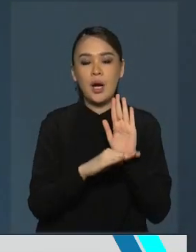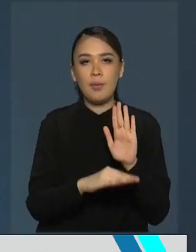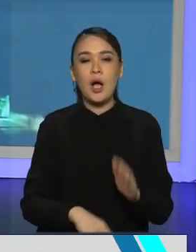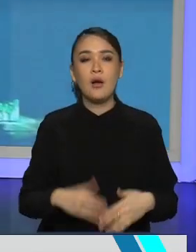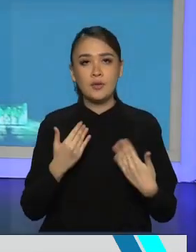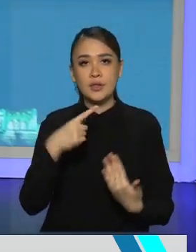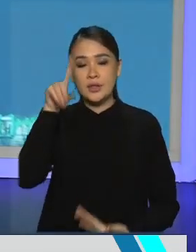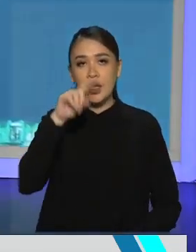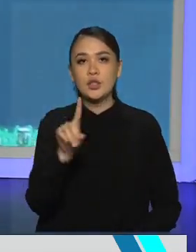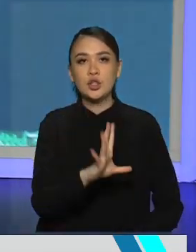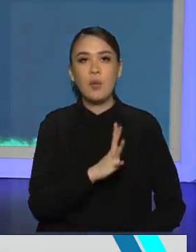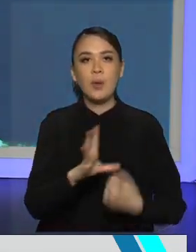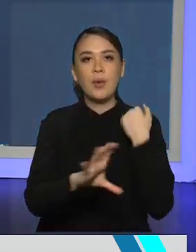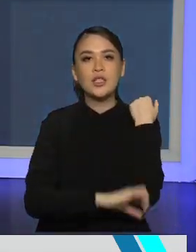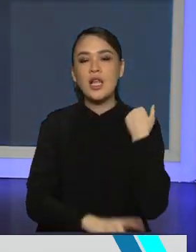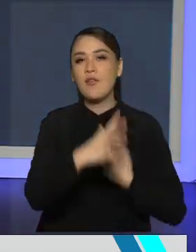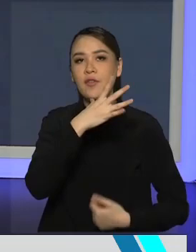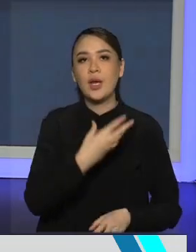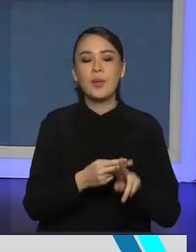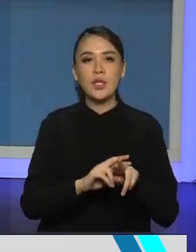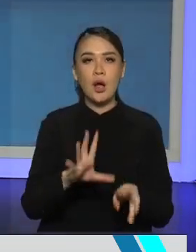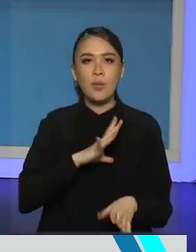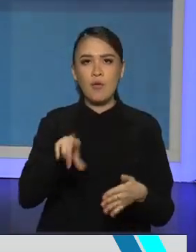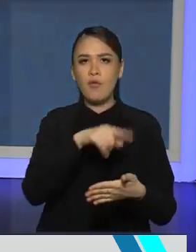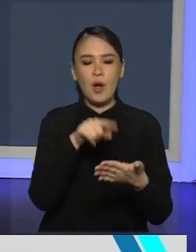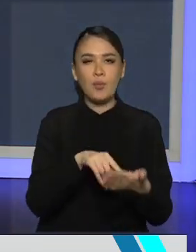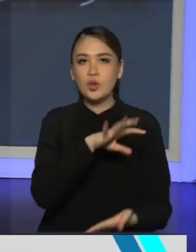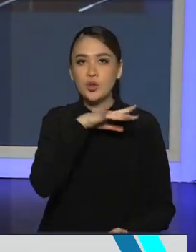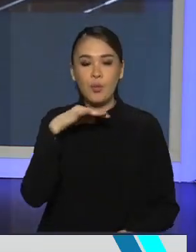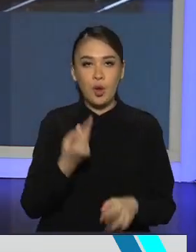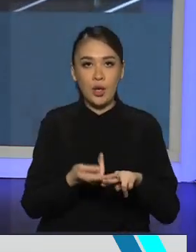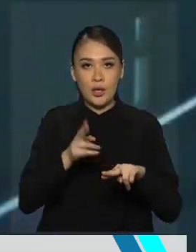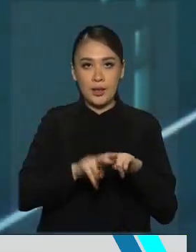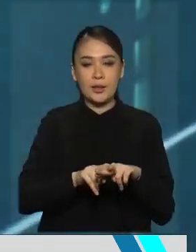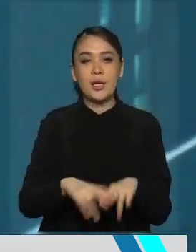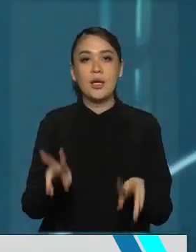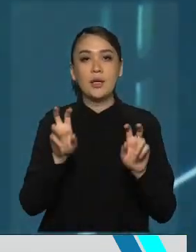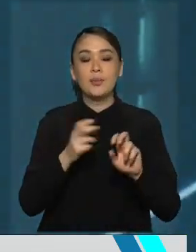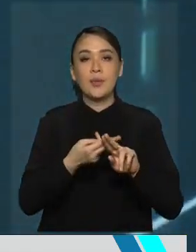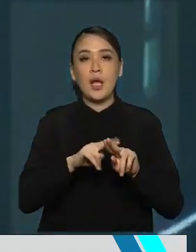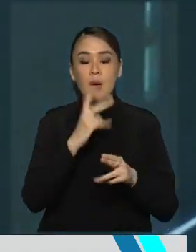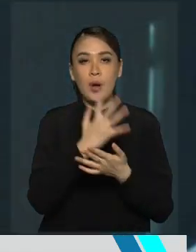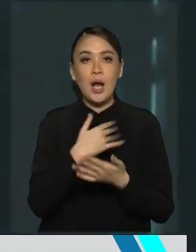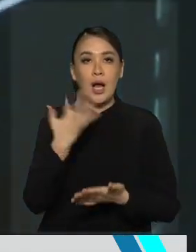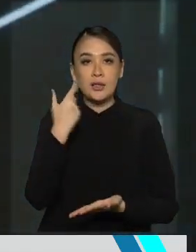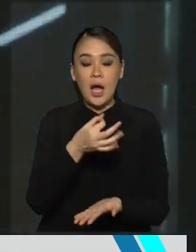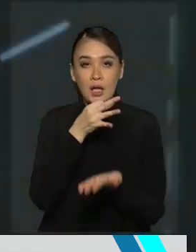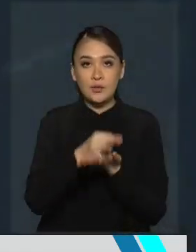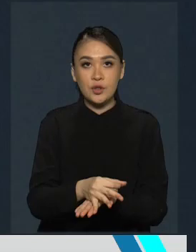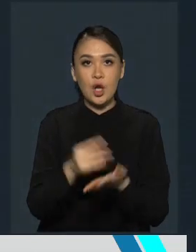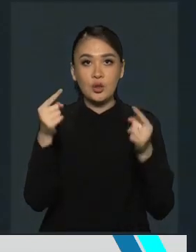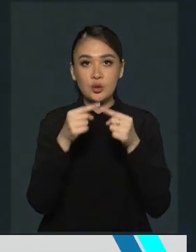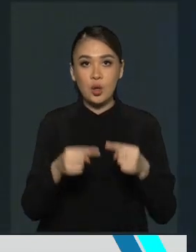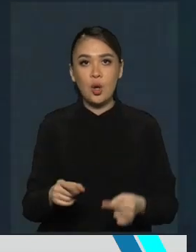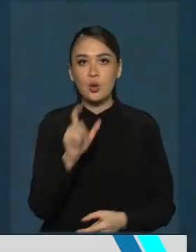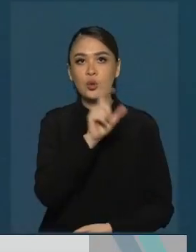знаете, в последнее время очень часто звучит именно этот вопрос. И когда я отвечаю, как есть,